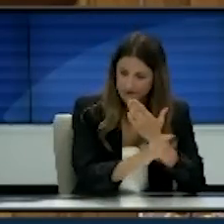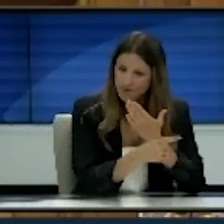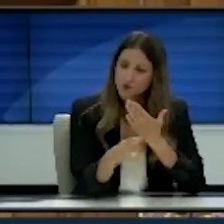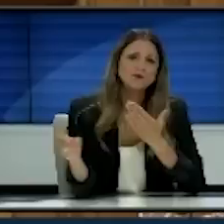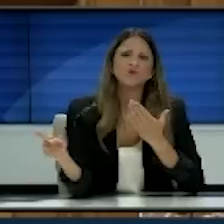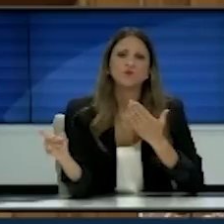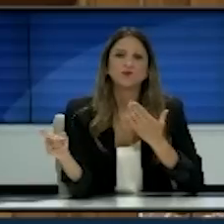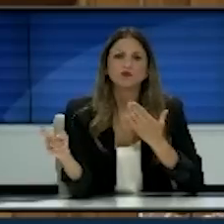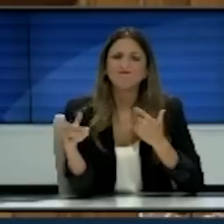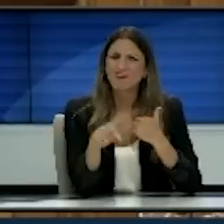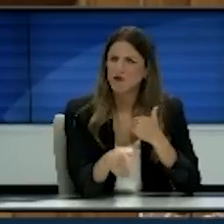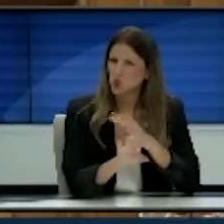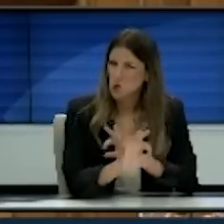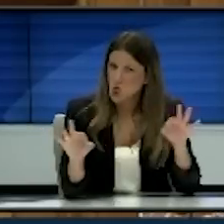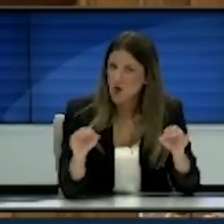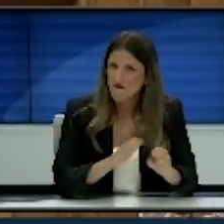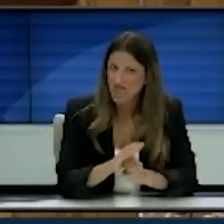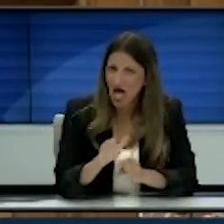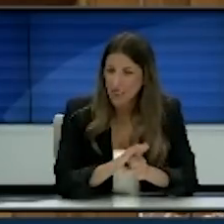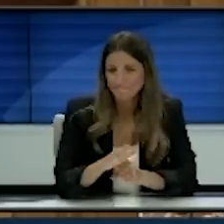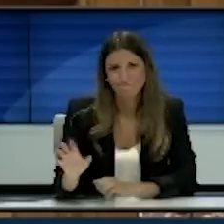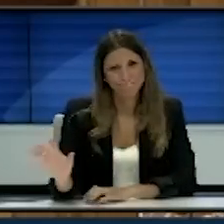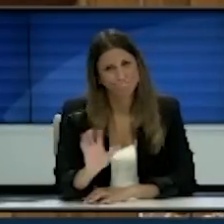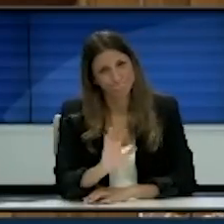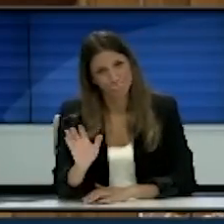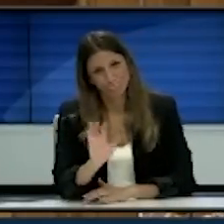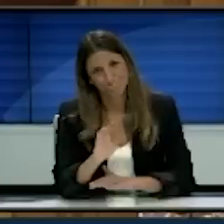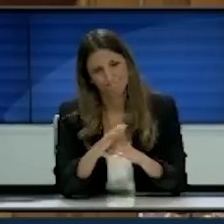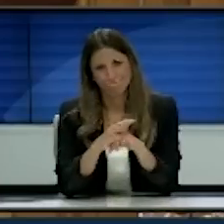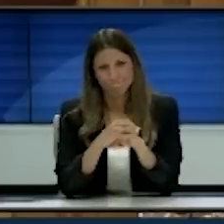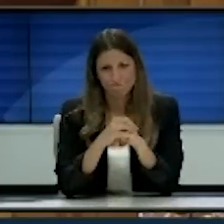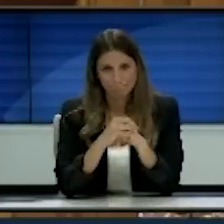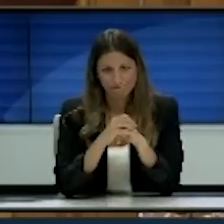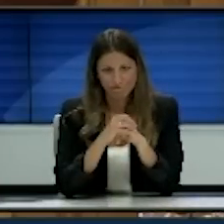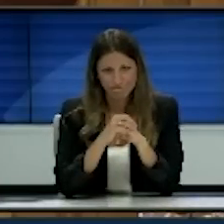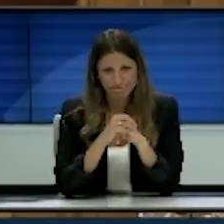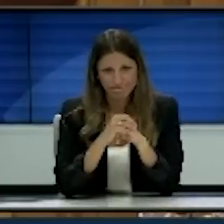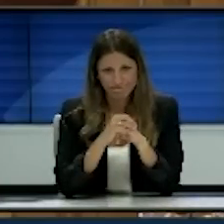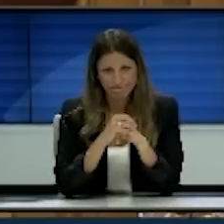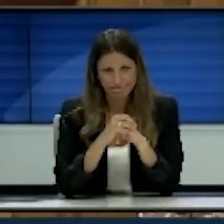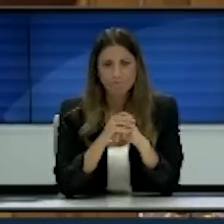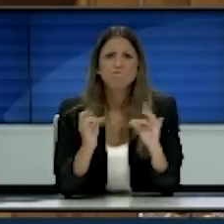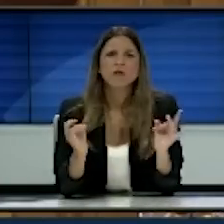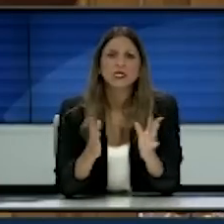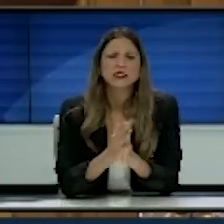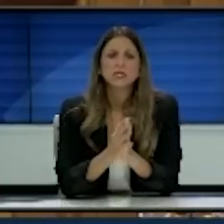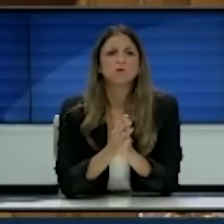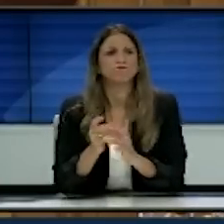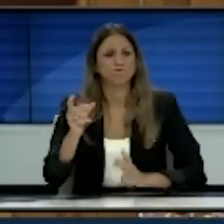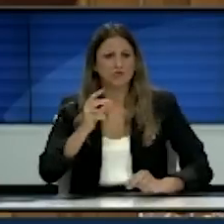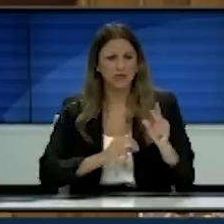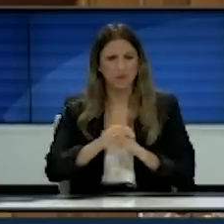αποσπασματικής και υποβαθμισμένης υπηρεσίας που μπορεί να στηρίζεται σε ένα άτομο με κάποιες